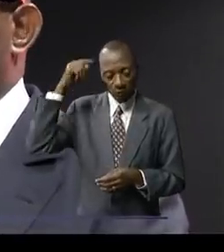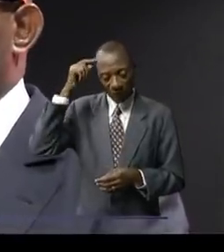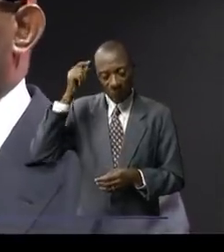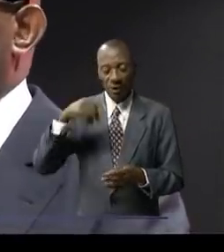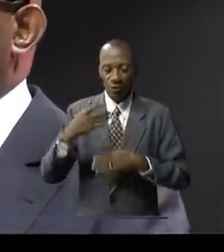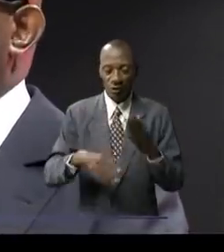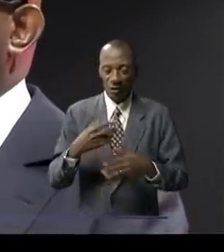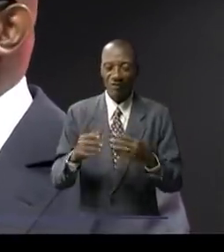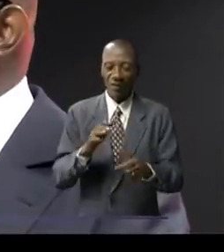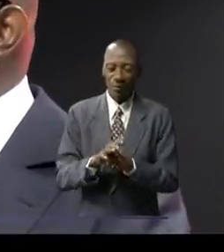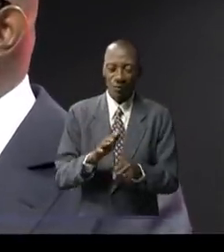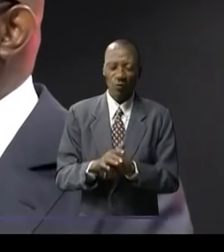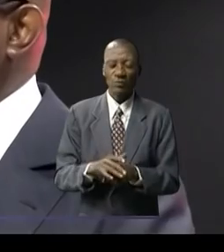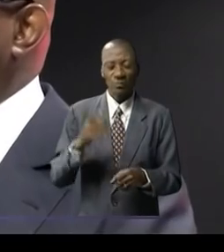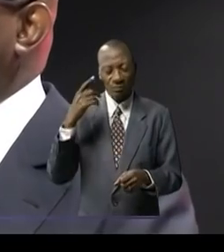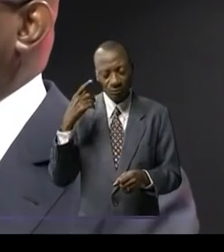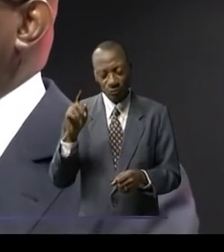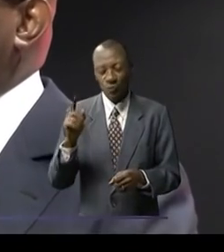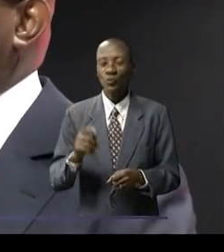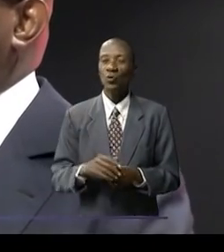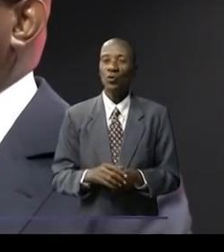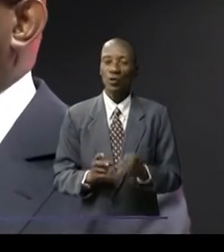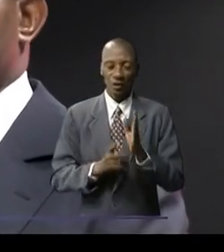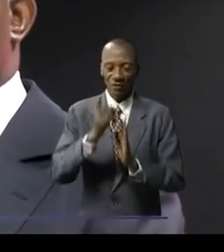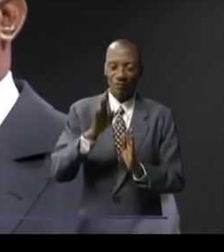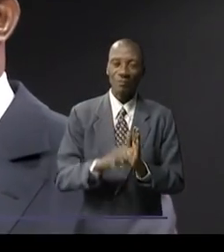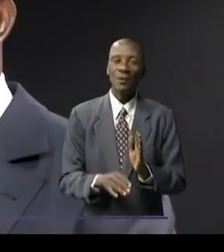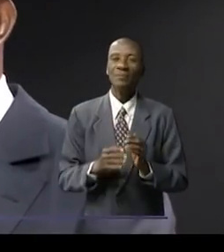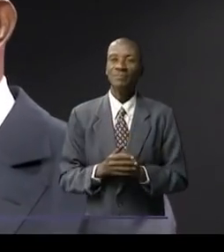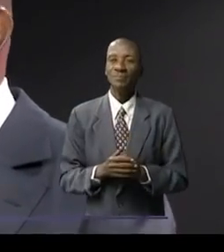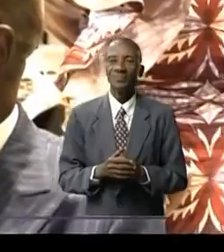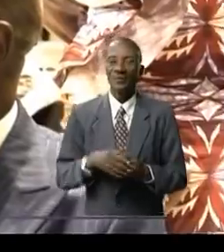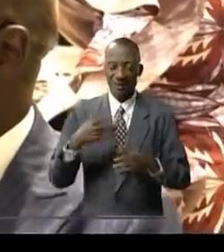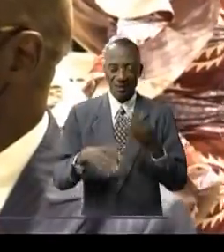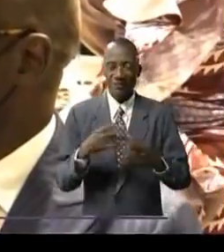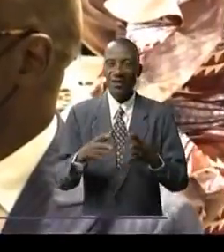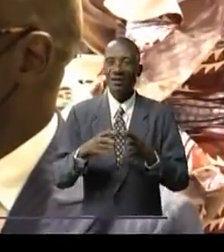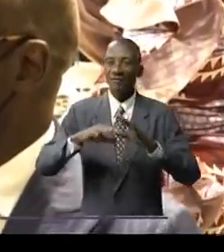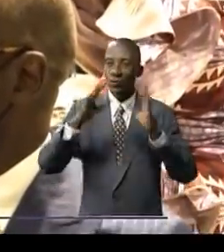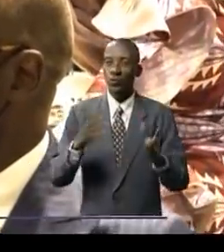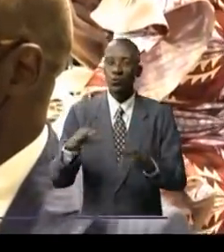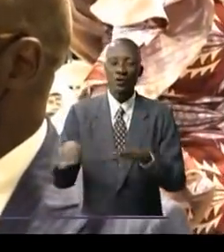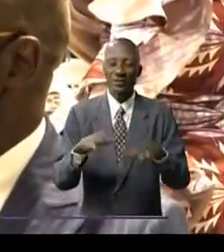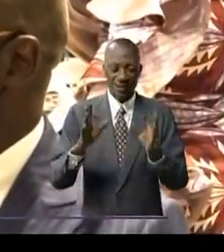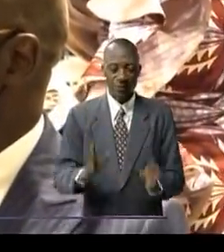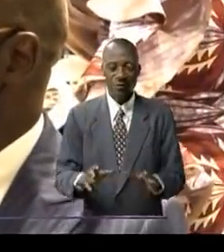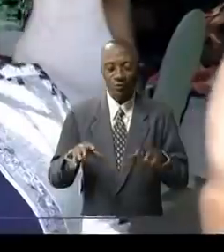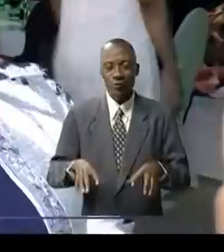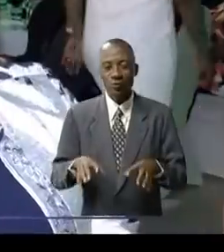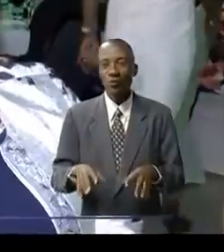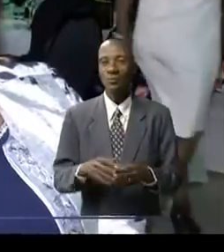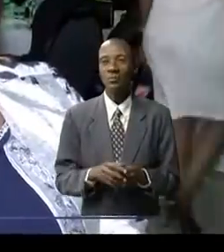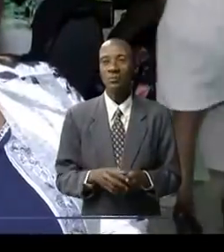Et donc, nous allons travailler avec tous les acteurs que vous êtes pour apporter